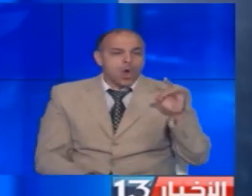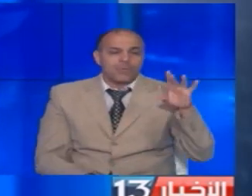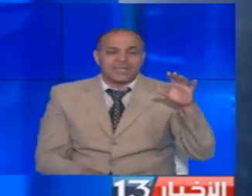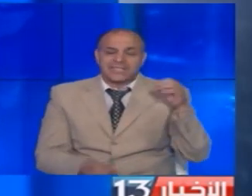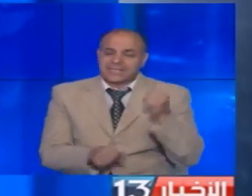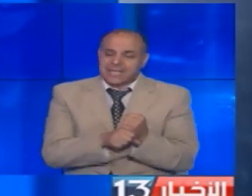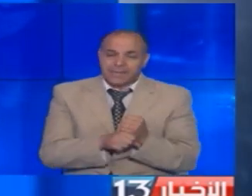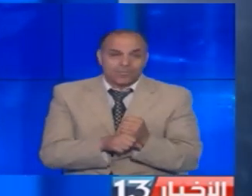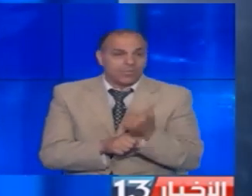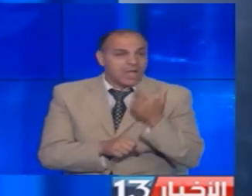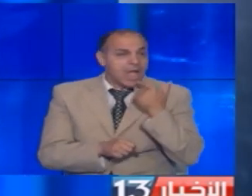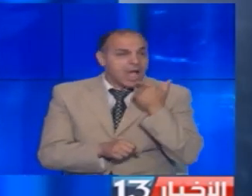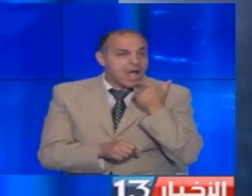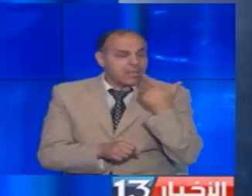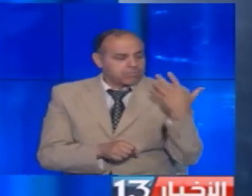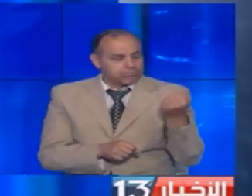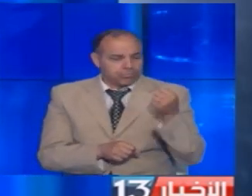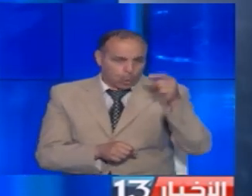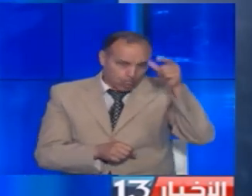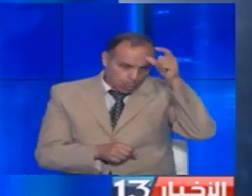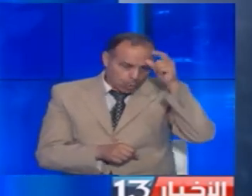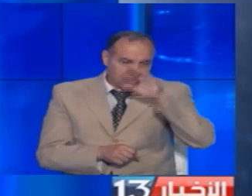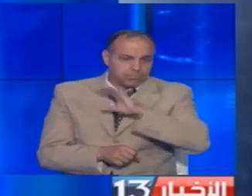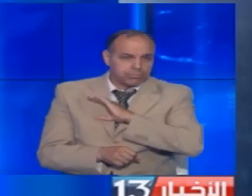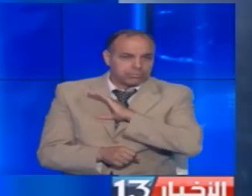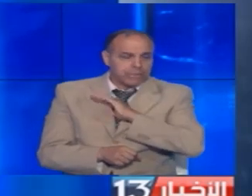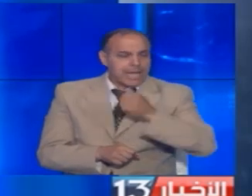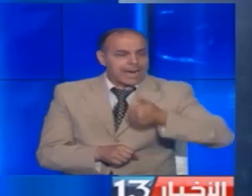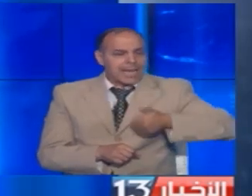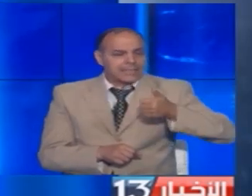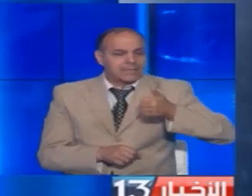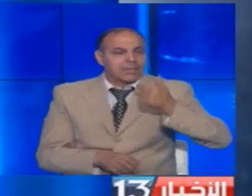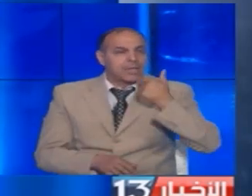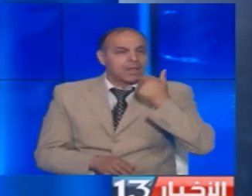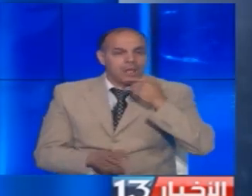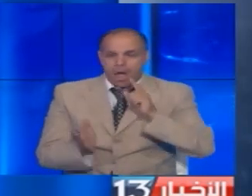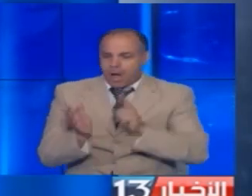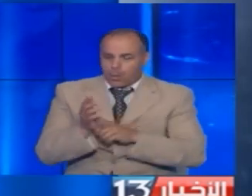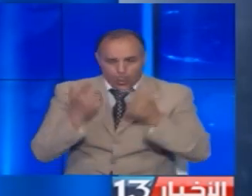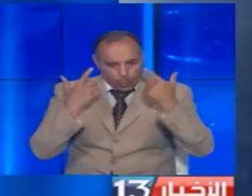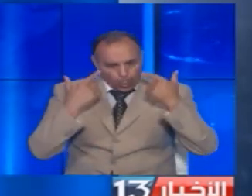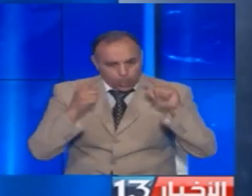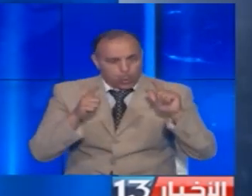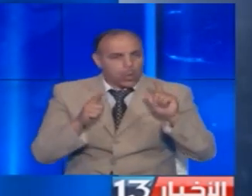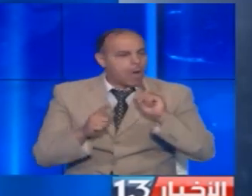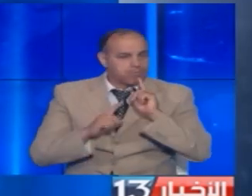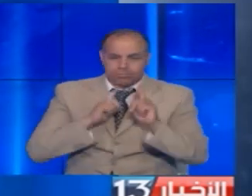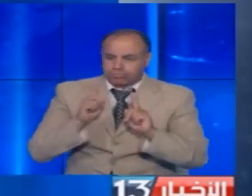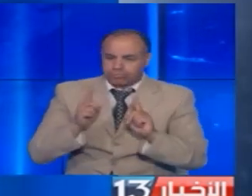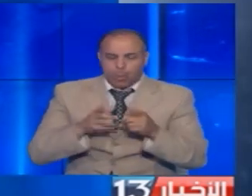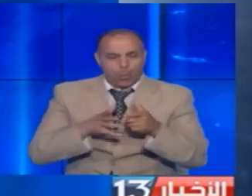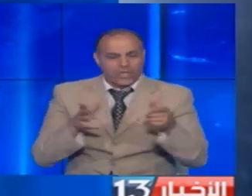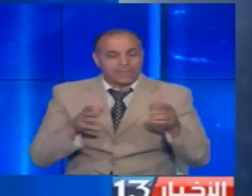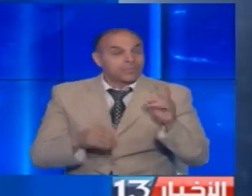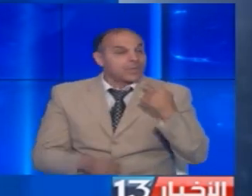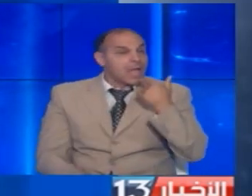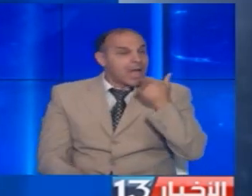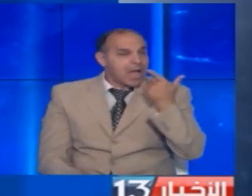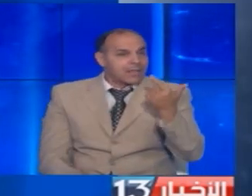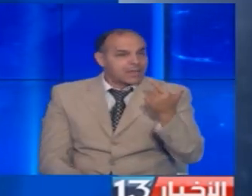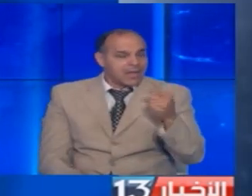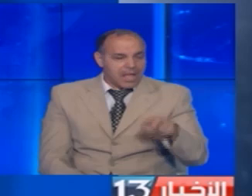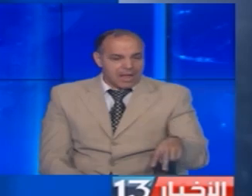15 عاما ليحكم تركيا تحت نظام رئاسي بصلاحيات وسلطات واسعة حتى